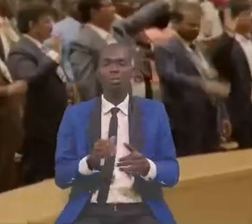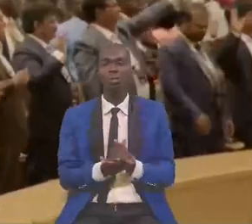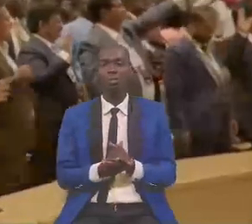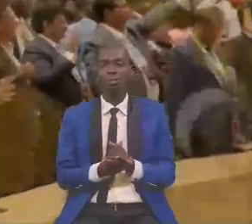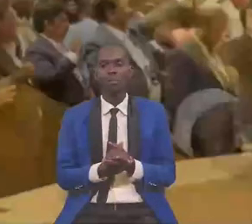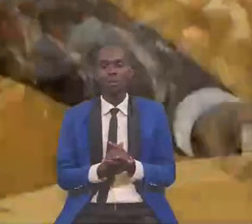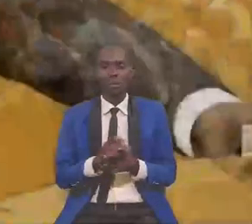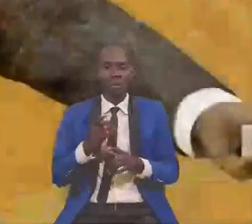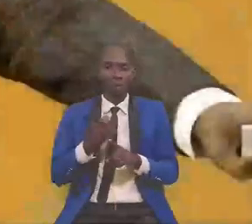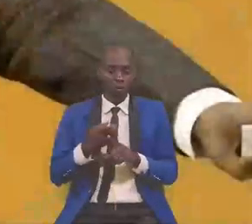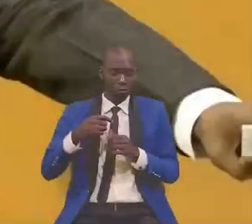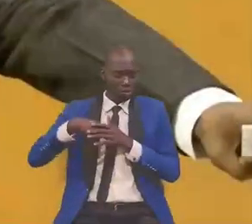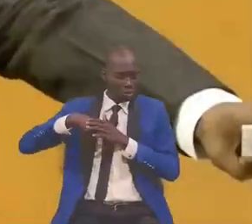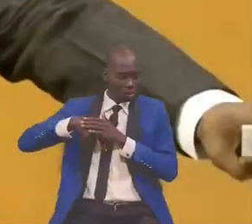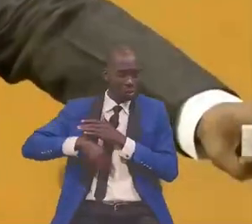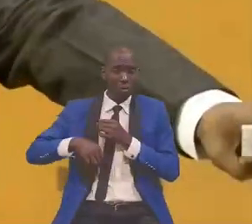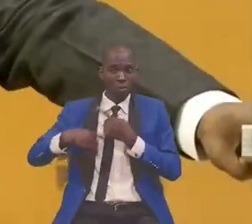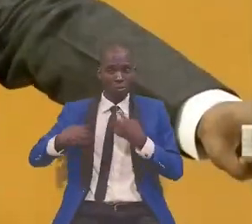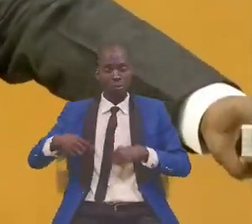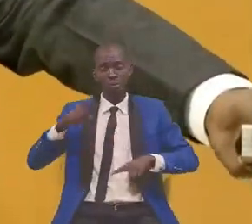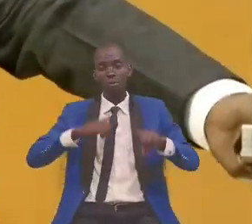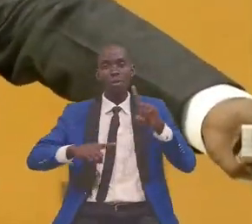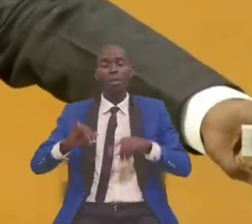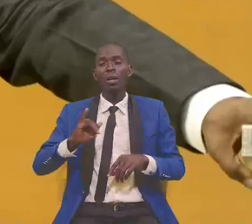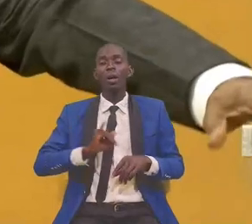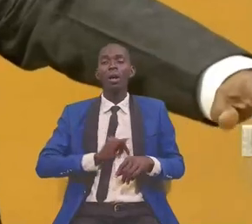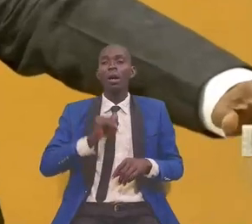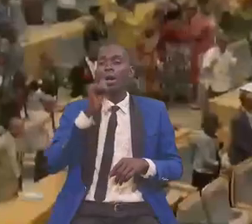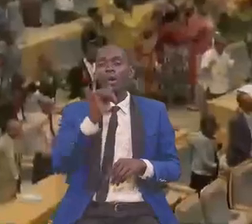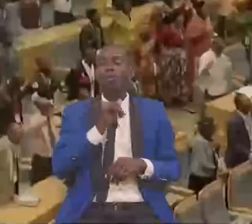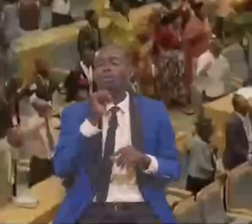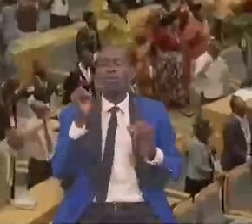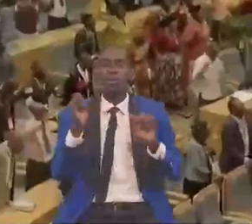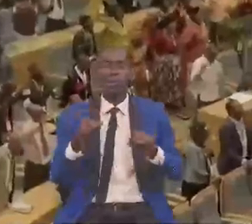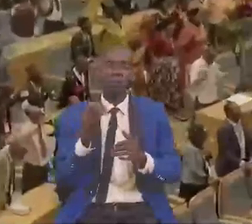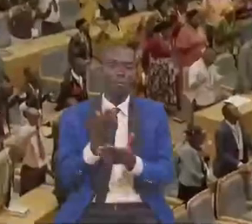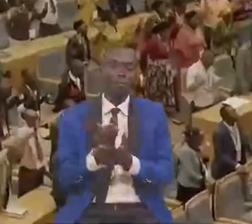Du plus profond de ton cœur, je suis imparable.